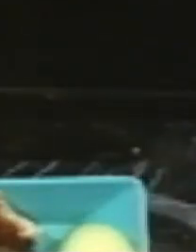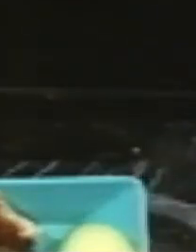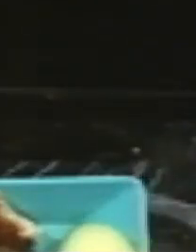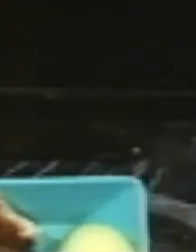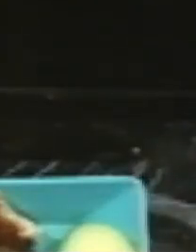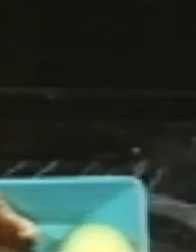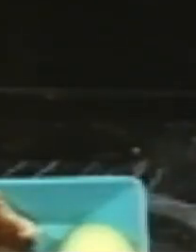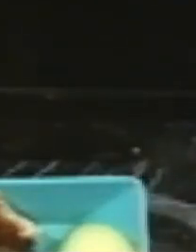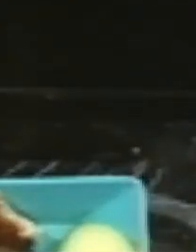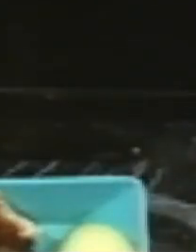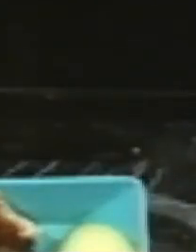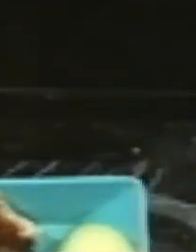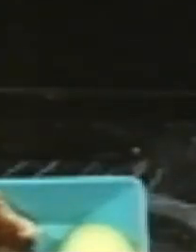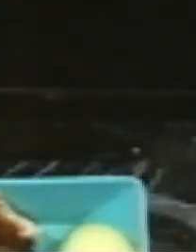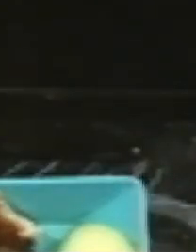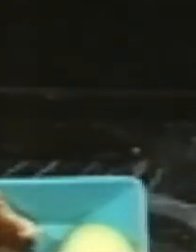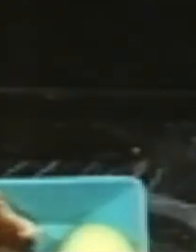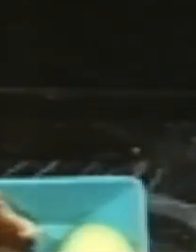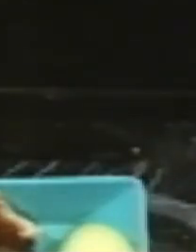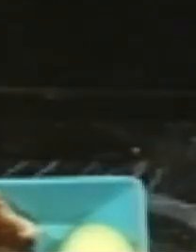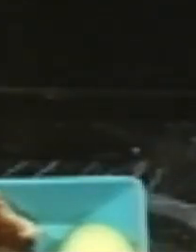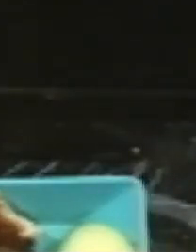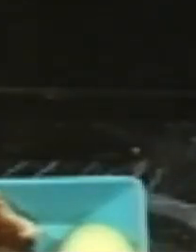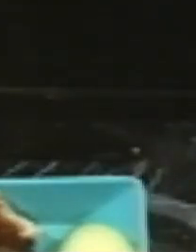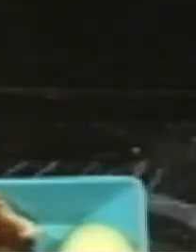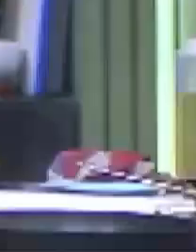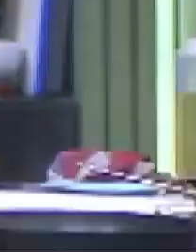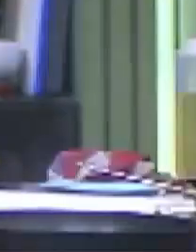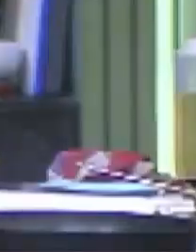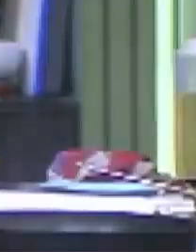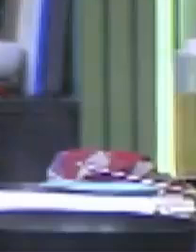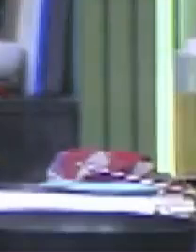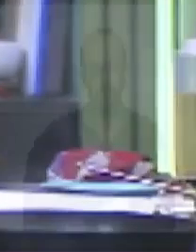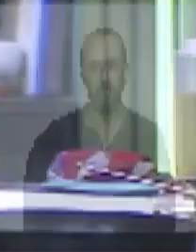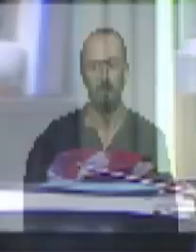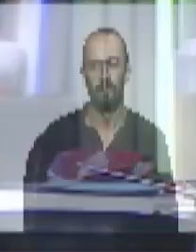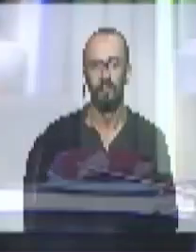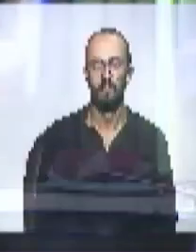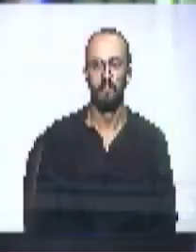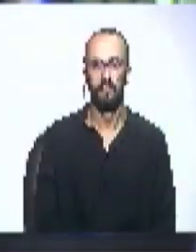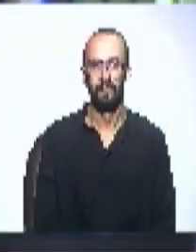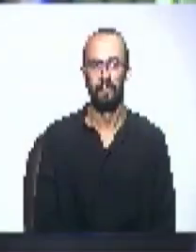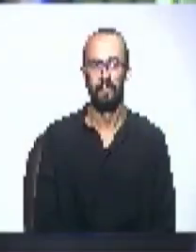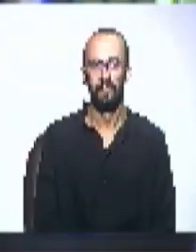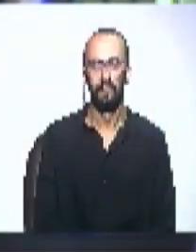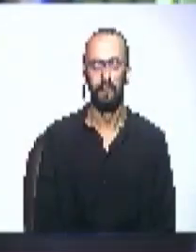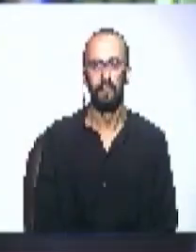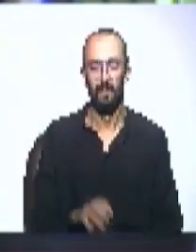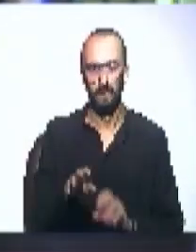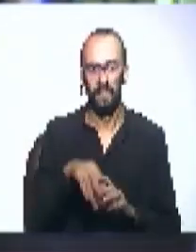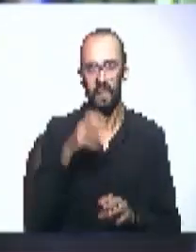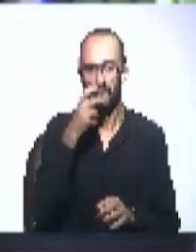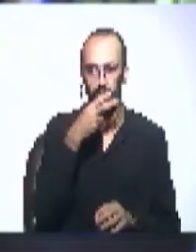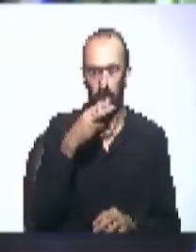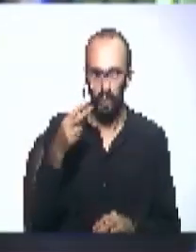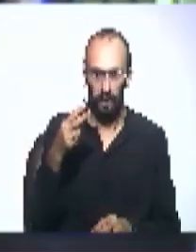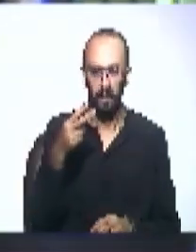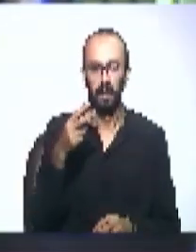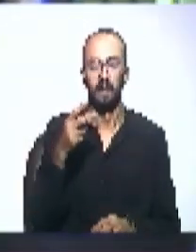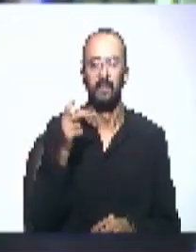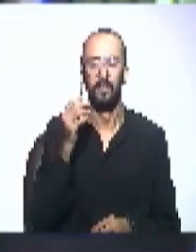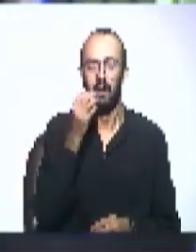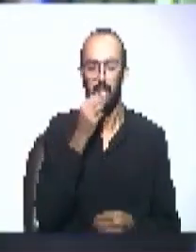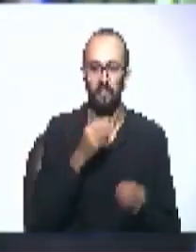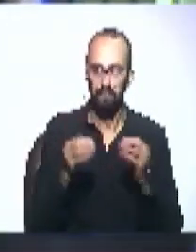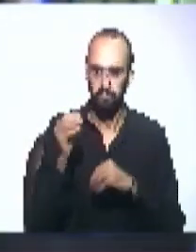ينفع بقى ان احنا نقسم الحاجات دي في اللانش بوكس ينفع ان احنا نستخدم فاكهة الموسم في ان احنا نعمل كده يعني جنب الاكل